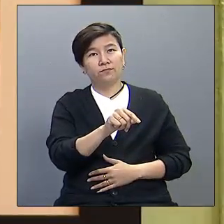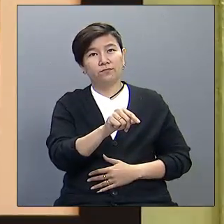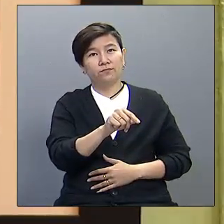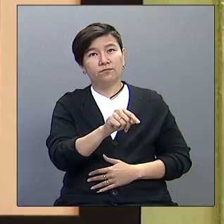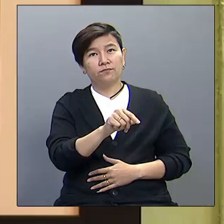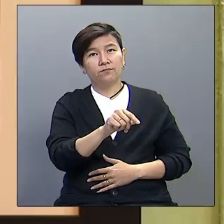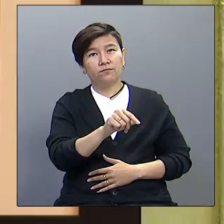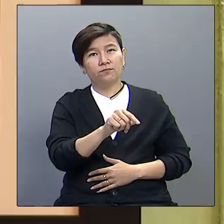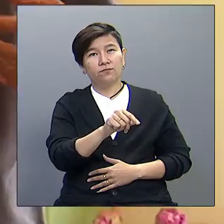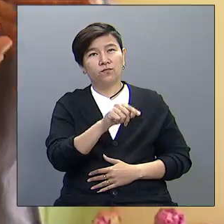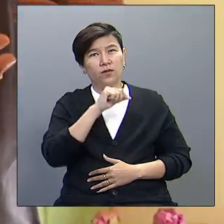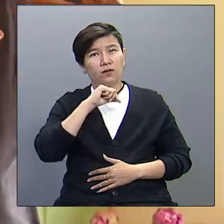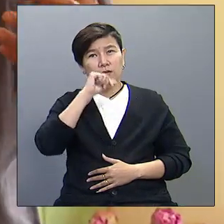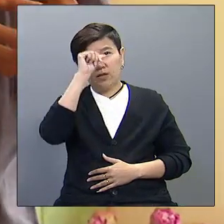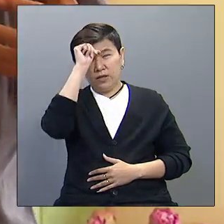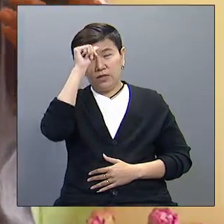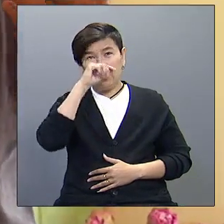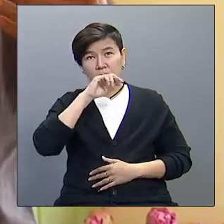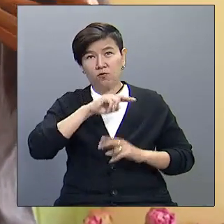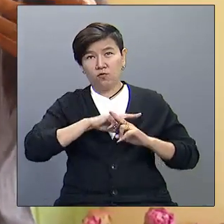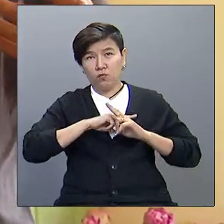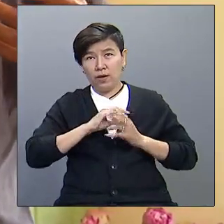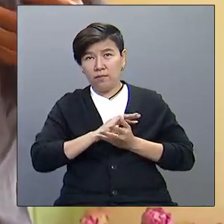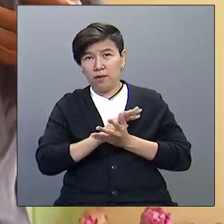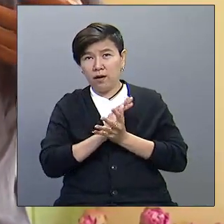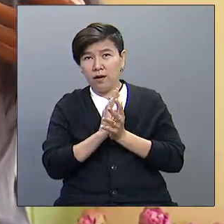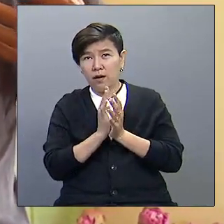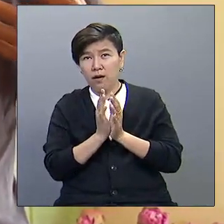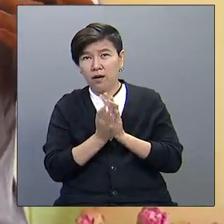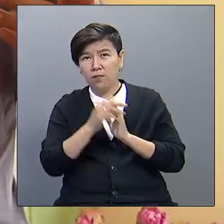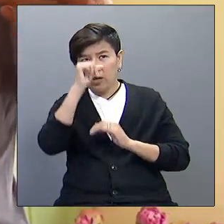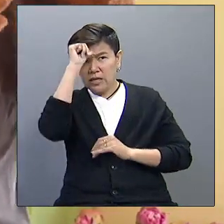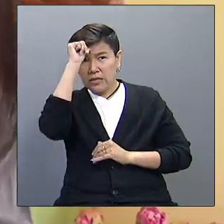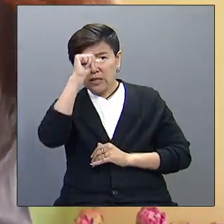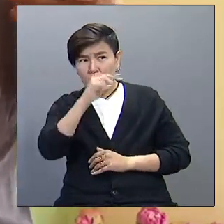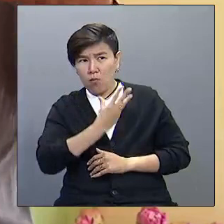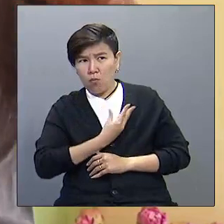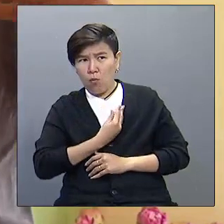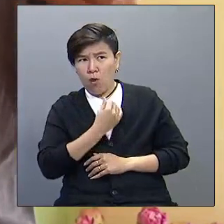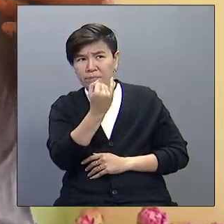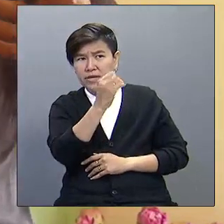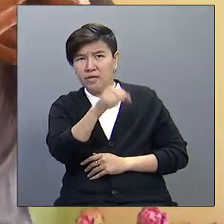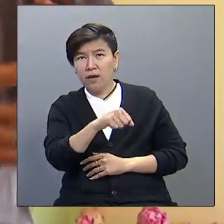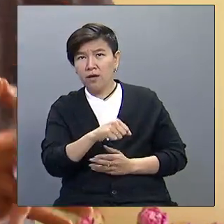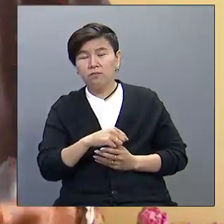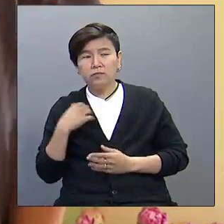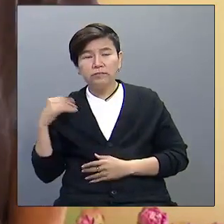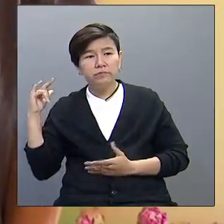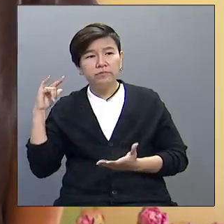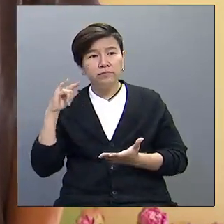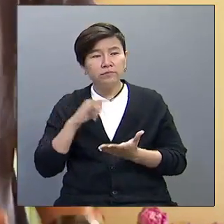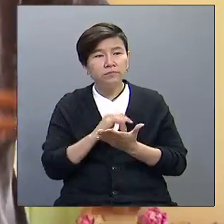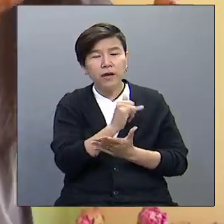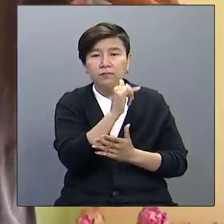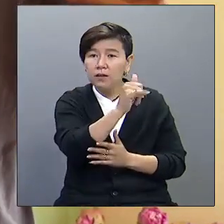มันมีความรู้สึกจำเป็นต้องปรับตัวปรับแล้วมันมีความเหมือนกลัวกลัวอยู่ในการการทำอยู่ด้วย